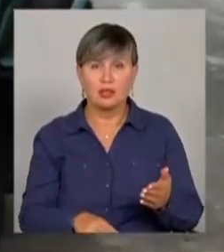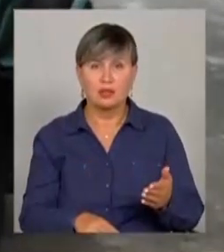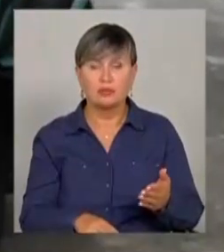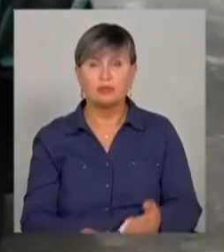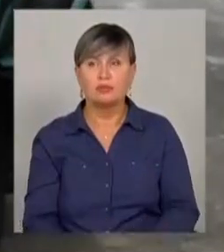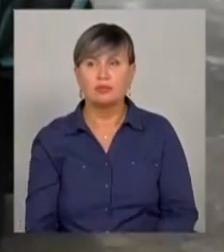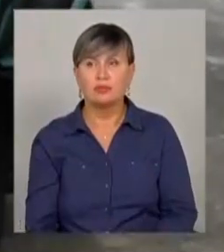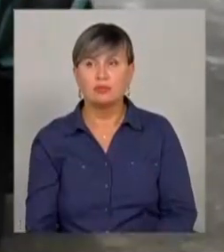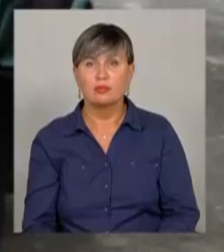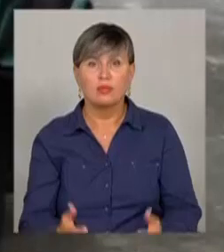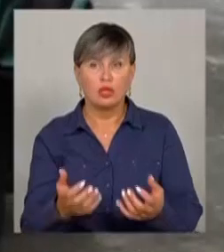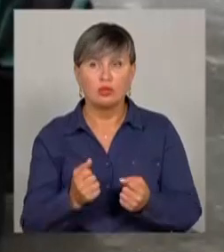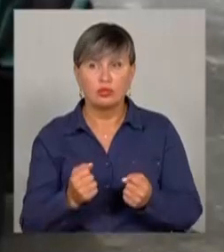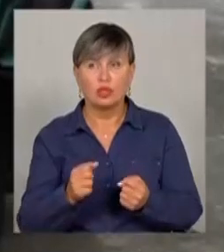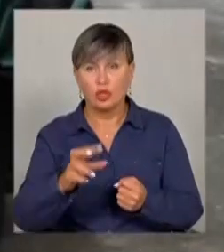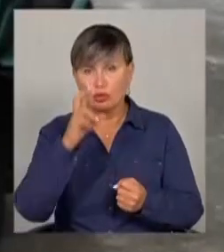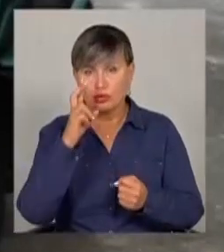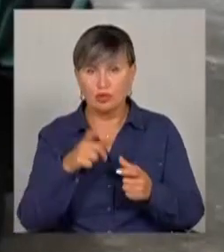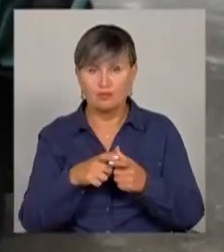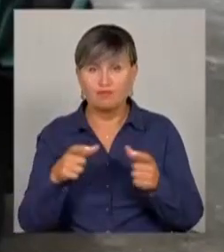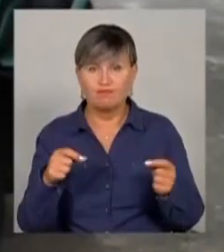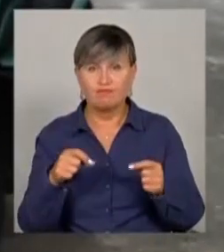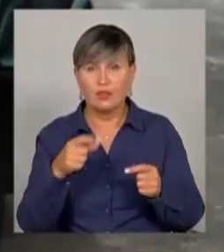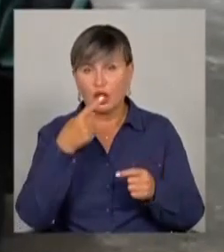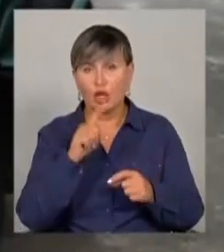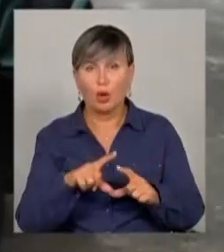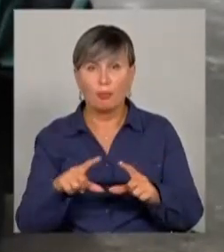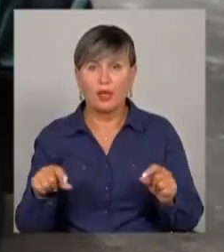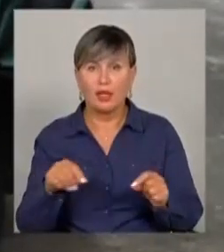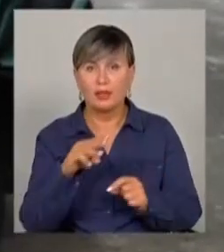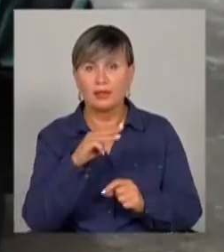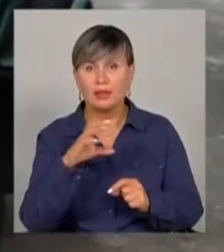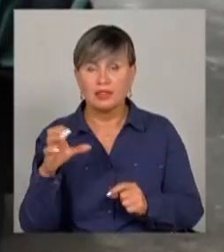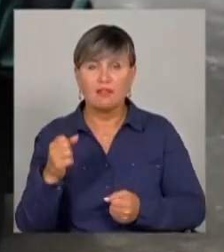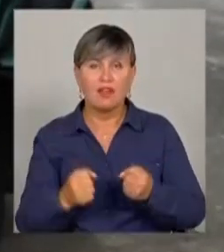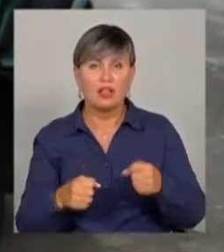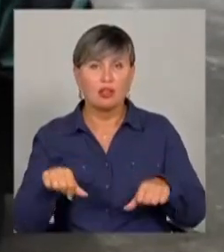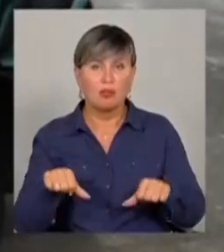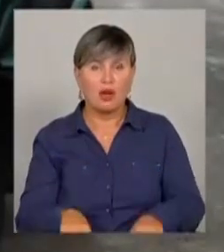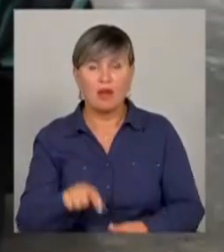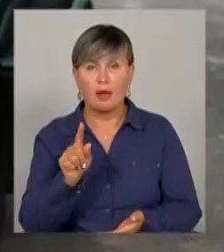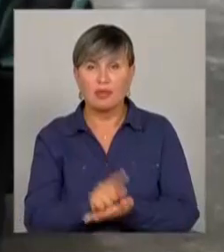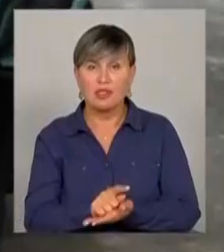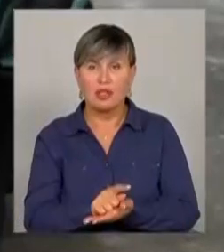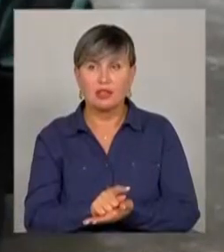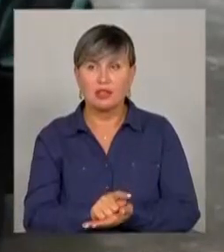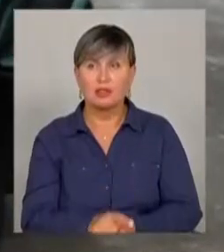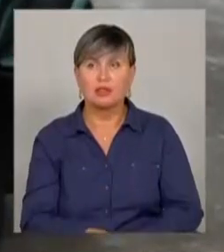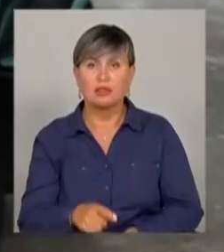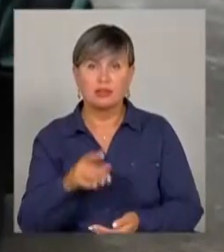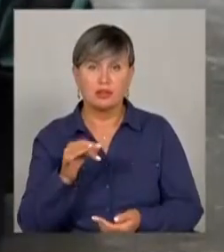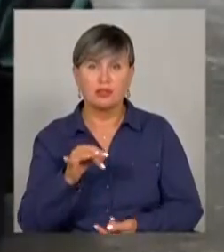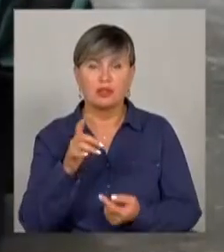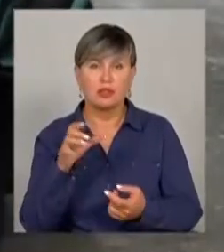средств, получить государственные регистрационные номера, водительское удостоверение, обязательно их соответствующая категория у